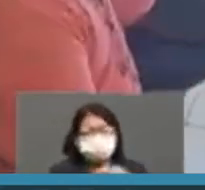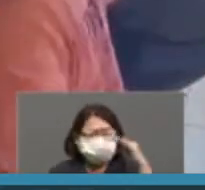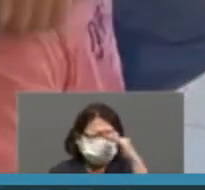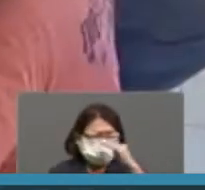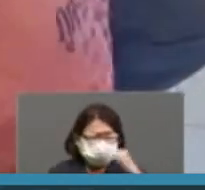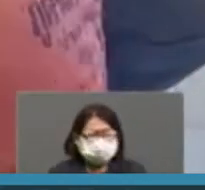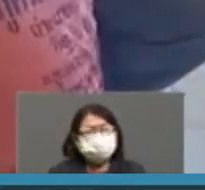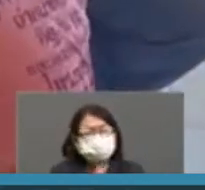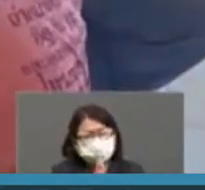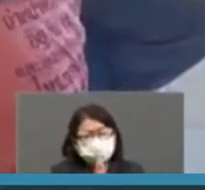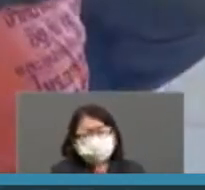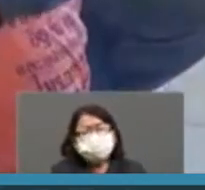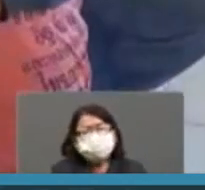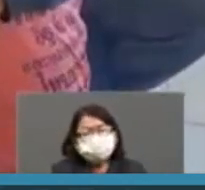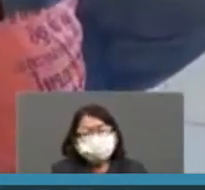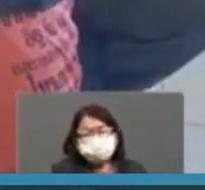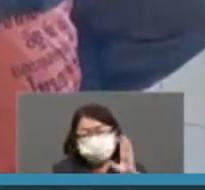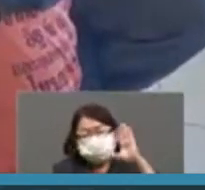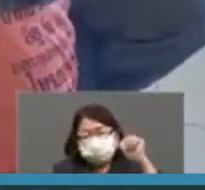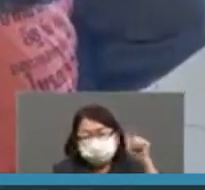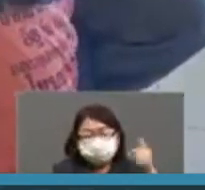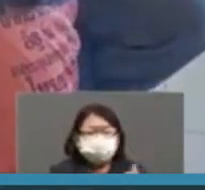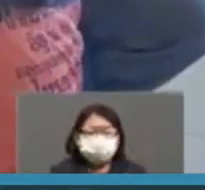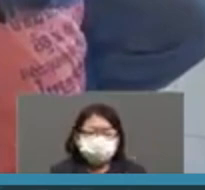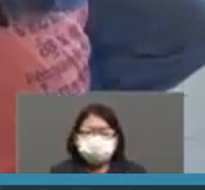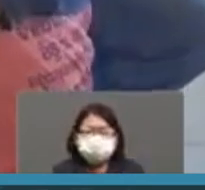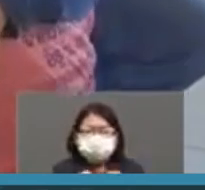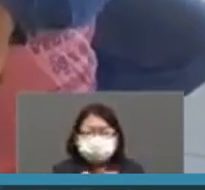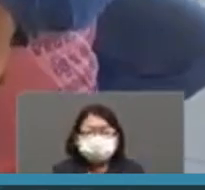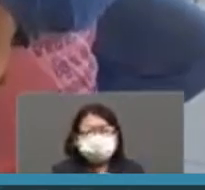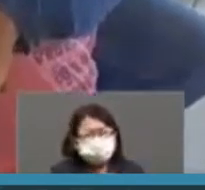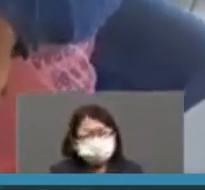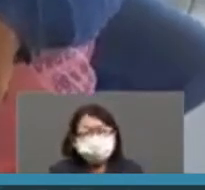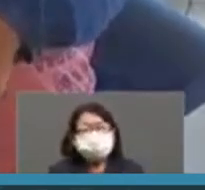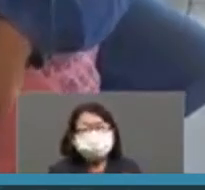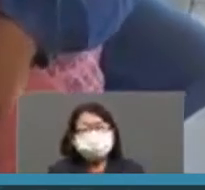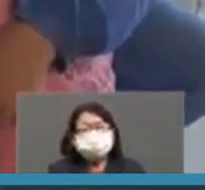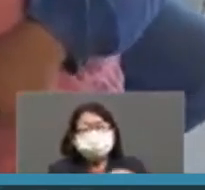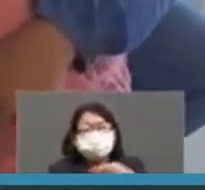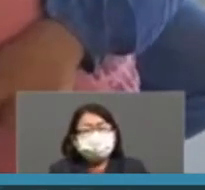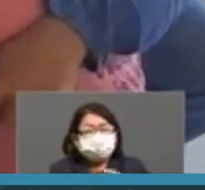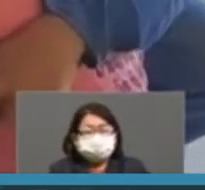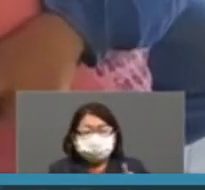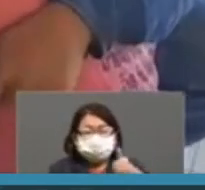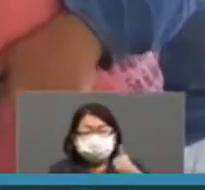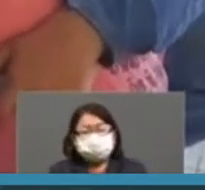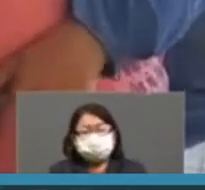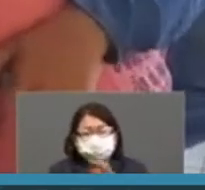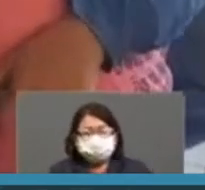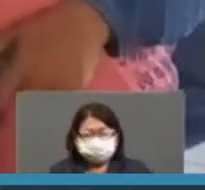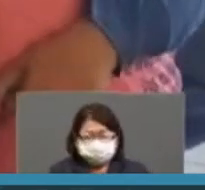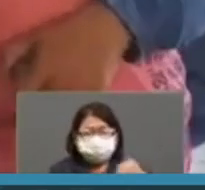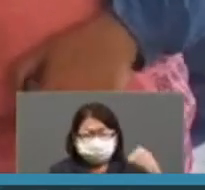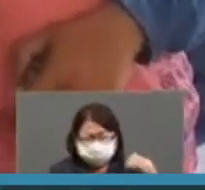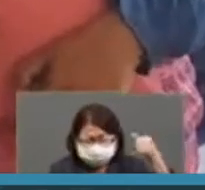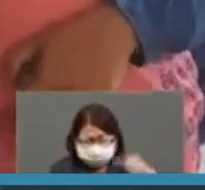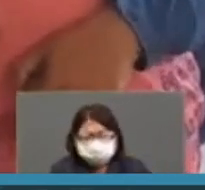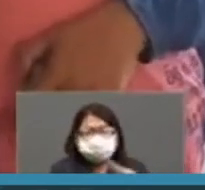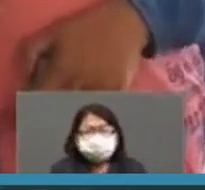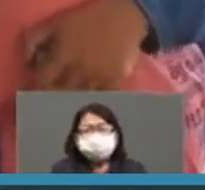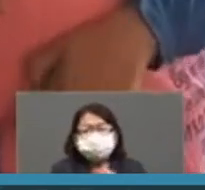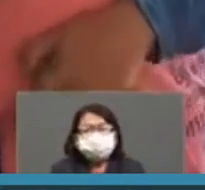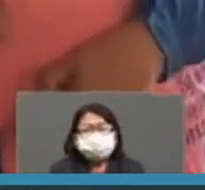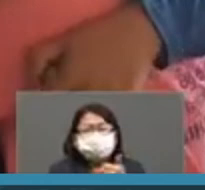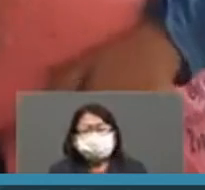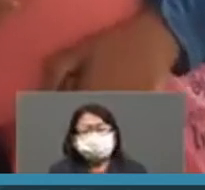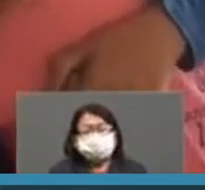มนตรีว่าการกระทรวงกลาโหมกล่าวแสดงความเสียใจอย่างสุดซึ้งกับผู้ที่ได้รับบาดเจ็บและเสียชีวิตซึ่งทุกหน่วยงานได้ทำงานอย่